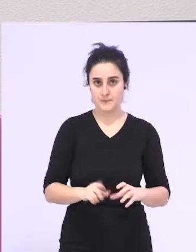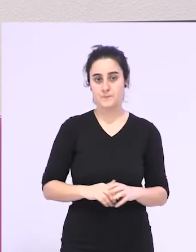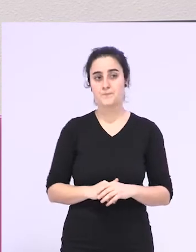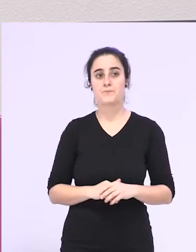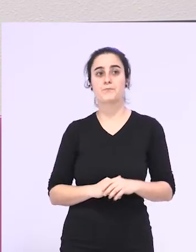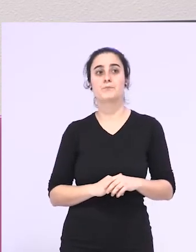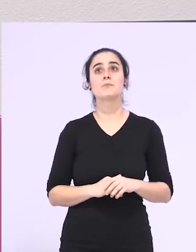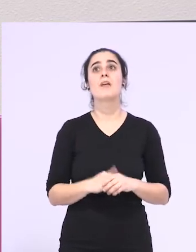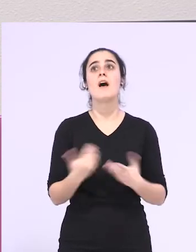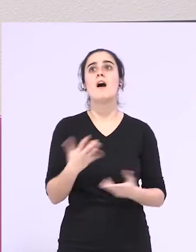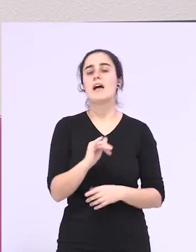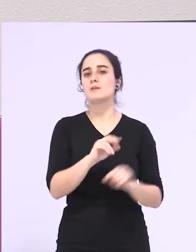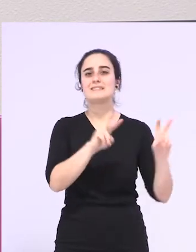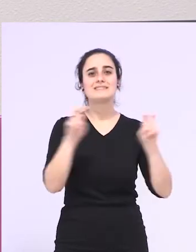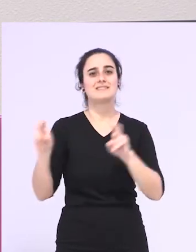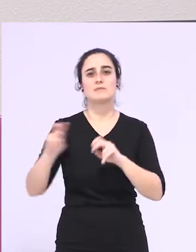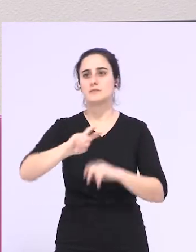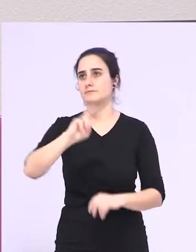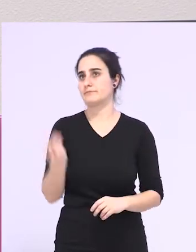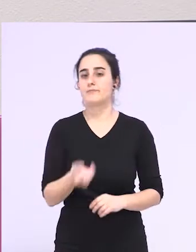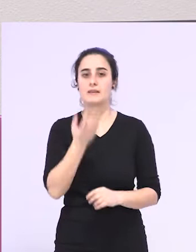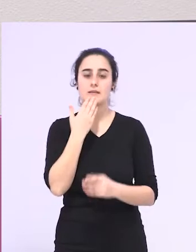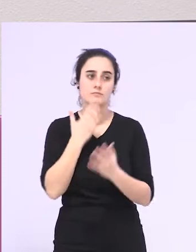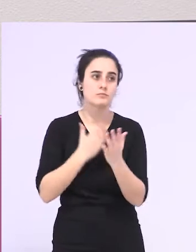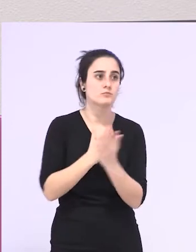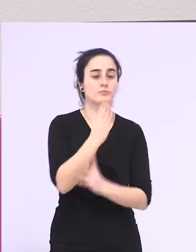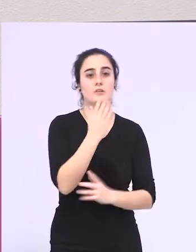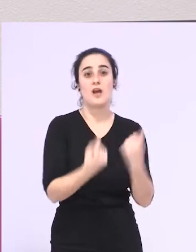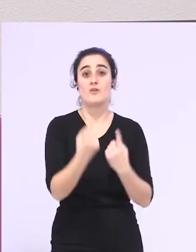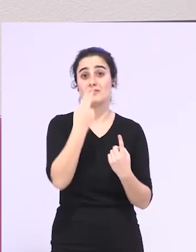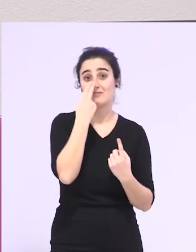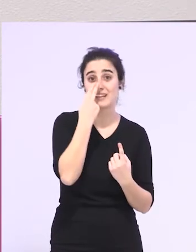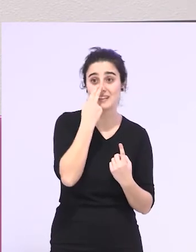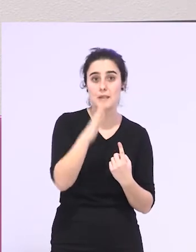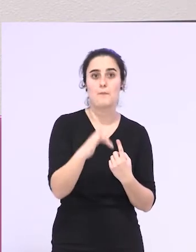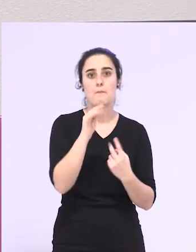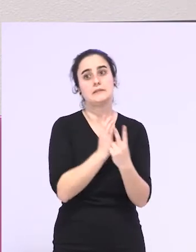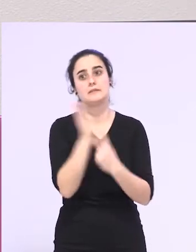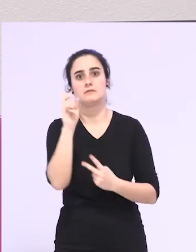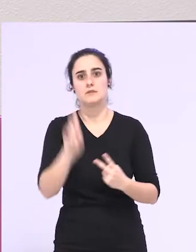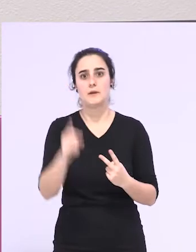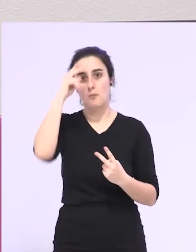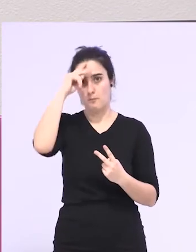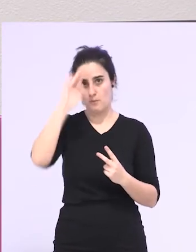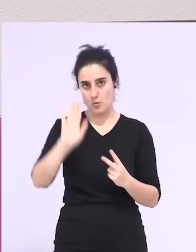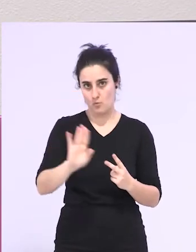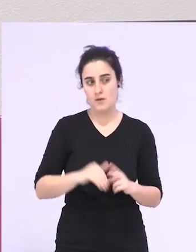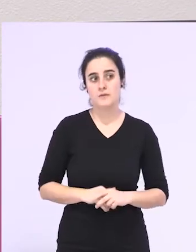horre, badaude hainbat kontu, alde batetik interesgarriak iruditzen zaizkianak eta bestetikan kezkatzen nautenak, ez? Alde